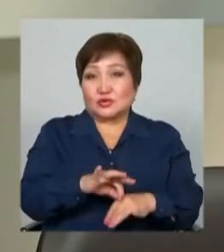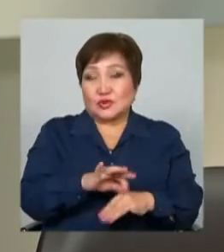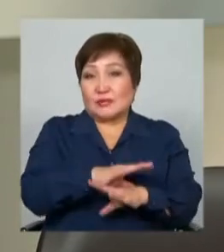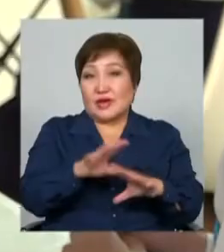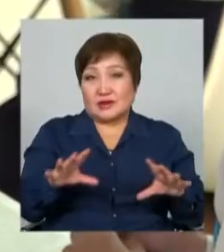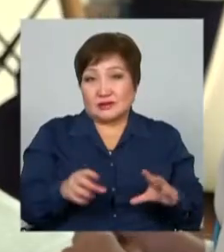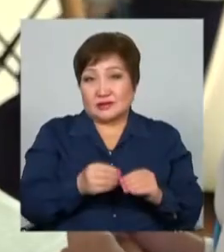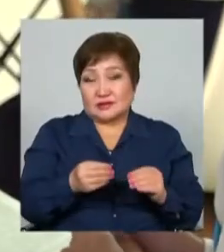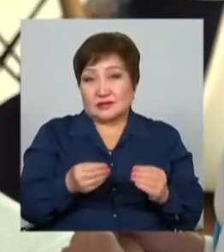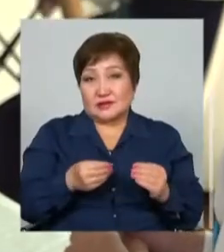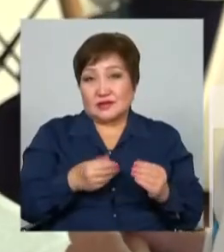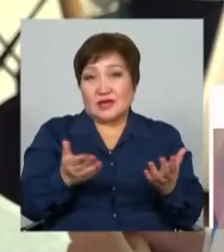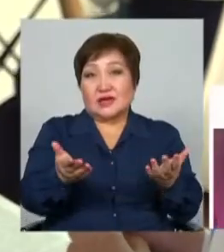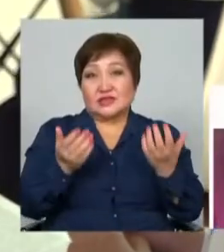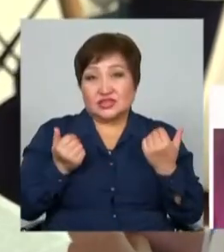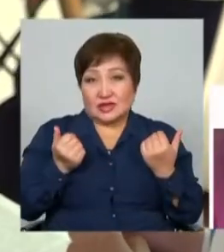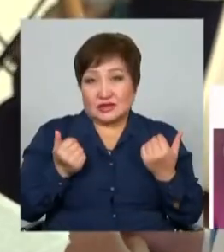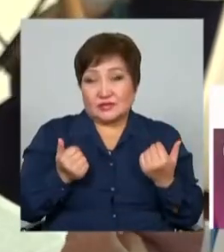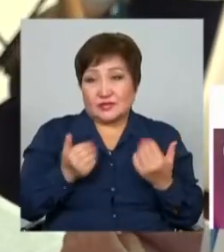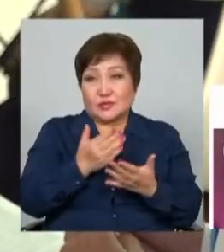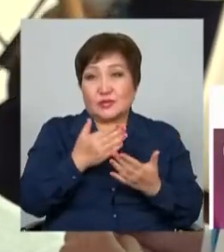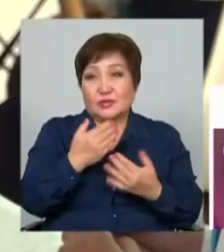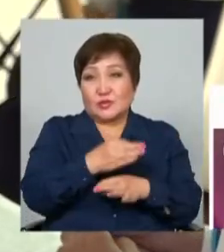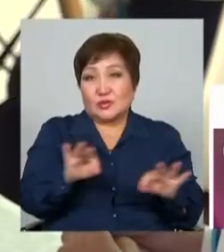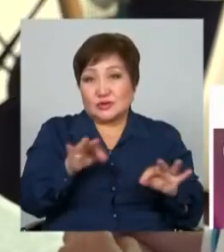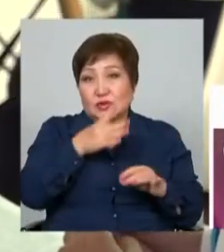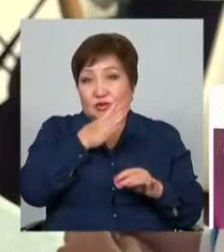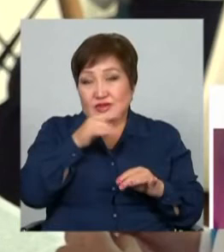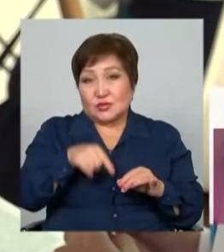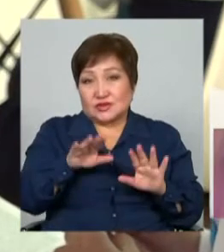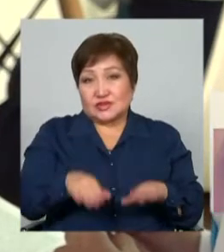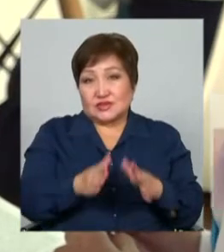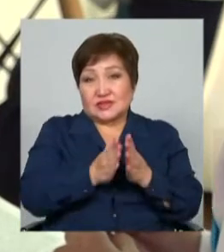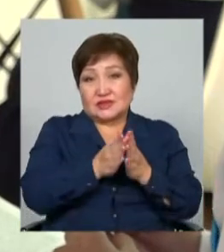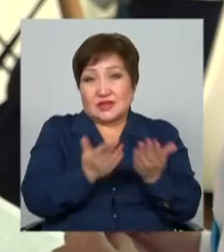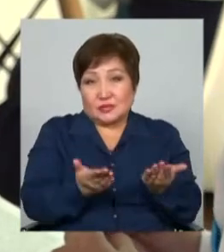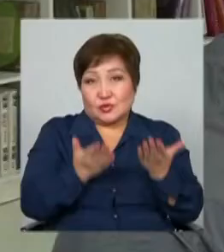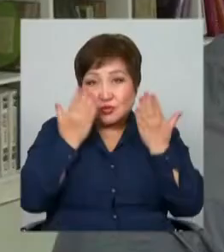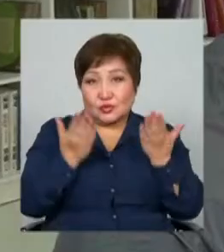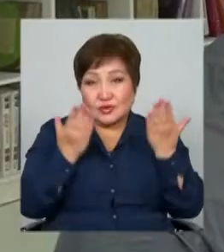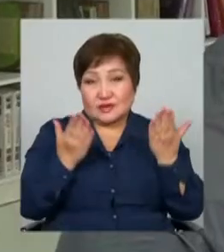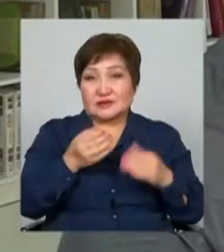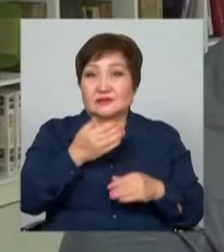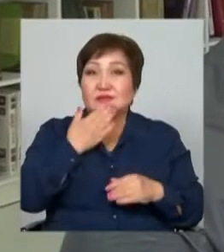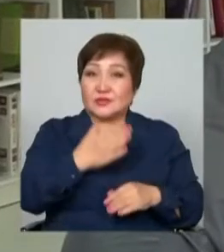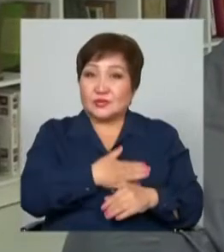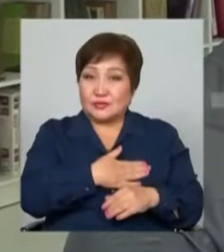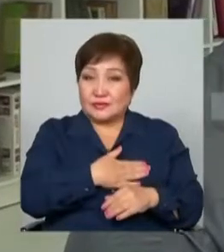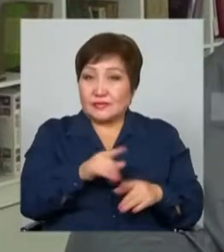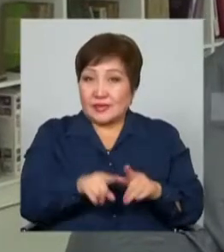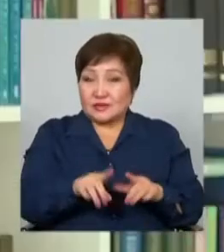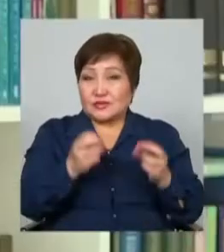барлығын шақырамын. Бос уақытымда кітап жақсы көремін, оқуға. Осы жасақ қойған рахмет етім. Мамандардың айтуынша,